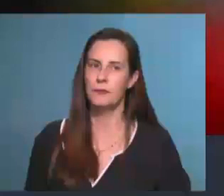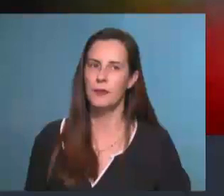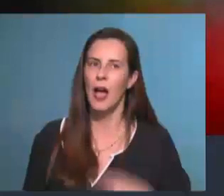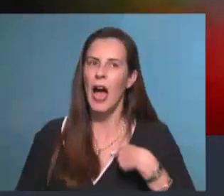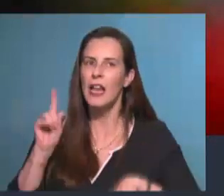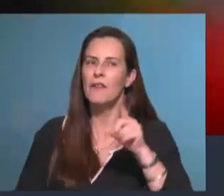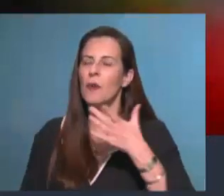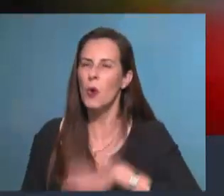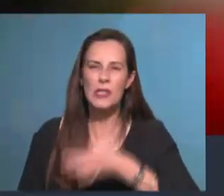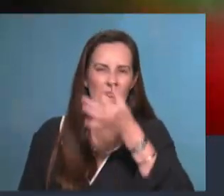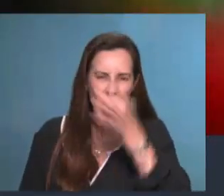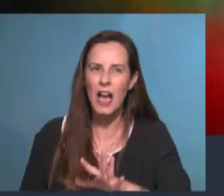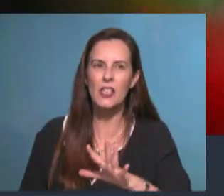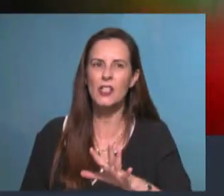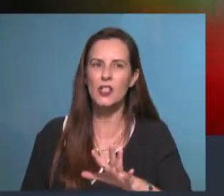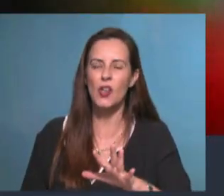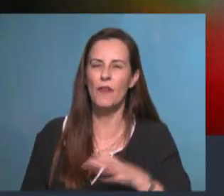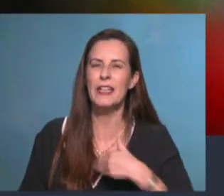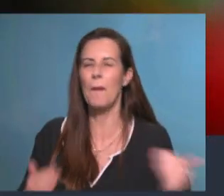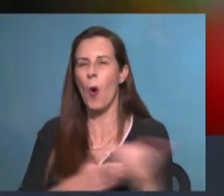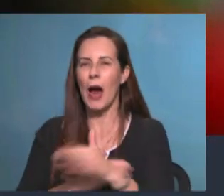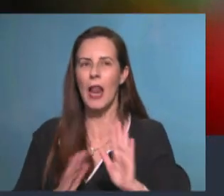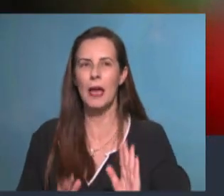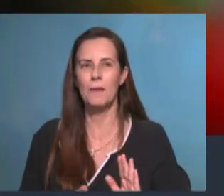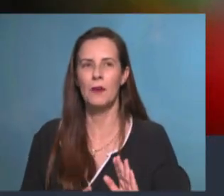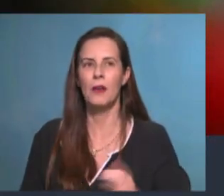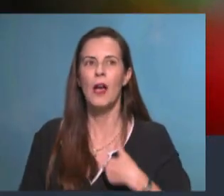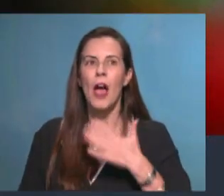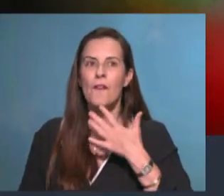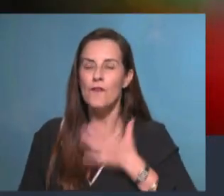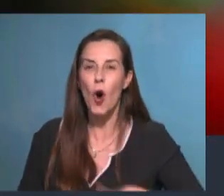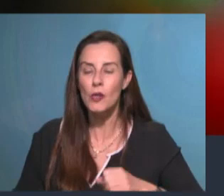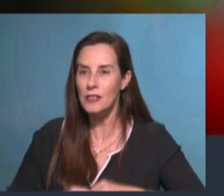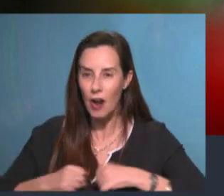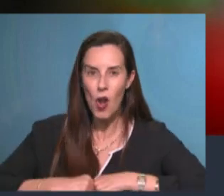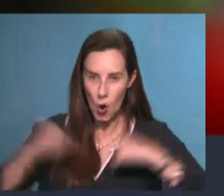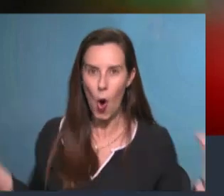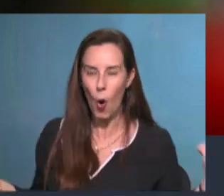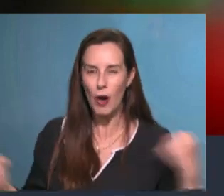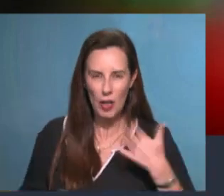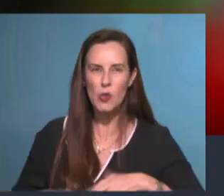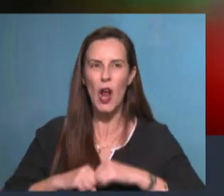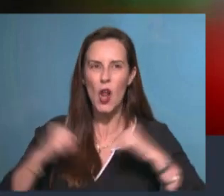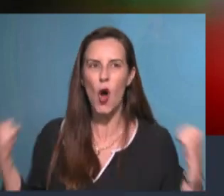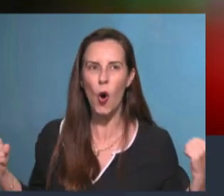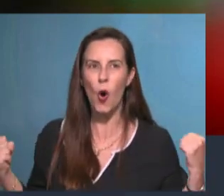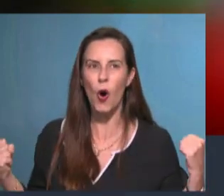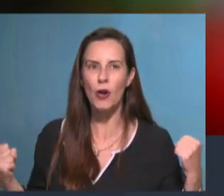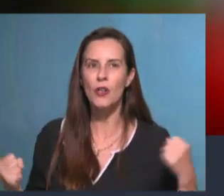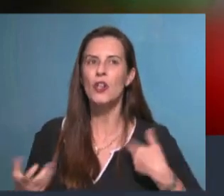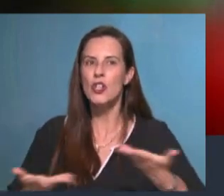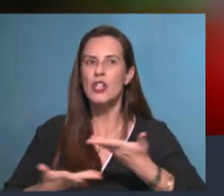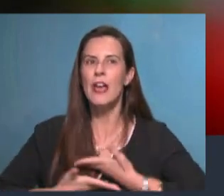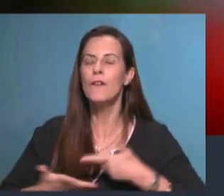يعني اخرج عن السطر وكثير بحب اني اخلع الجاكيت هذه اللي البسوني اياها رغم